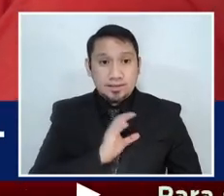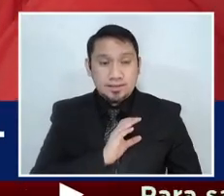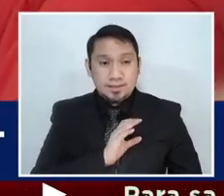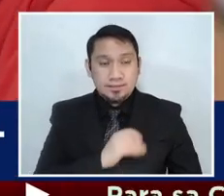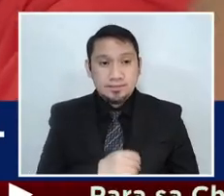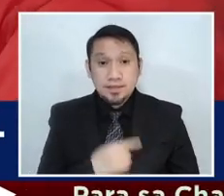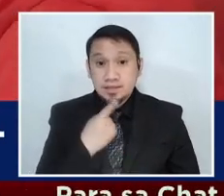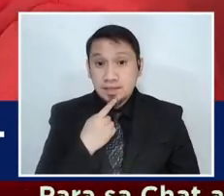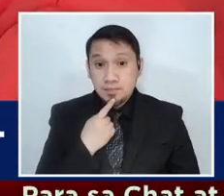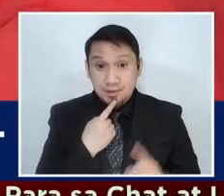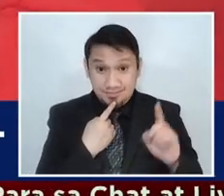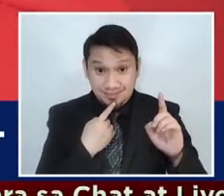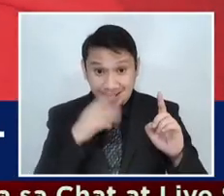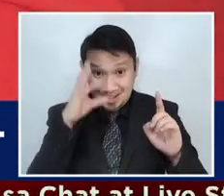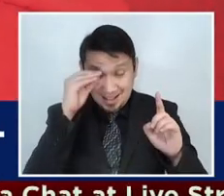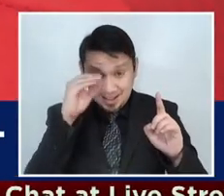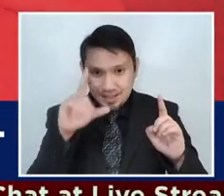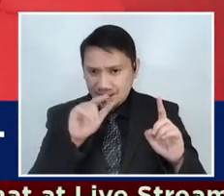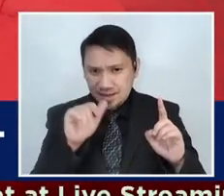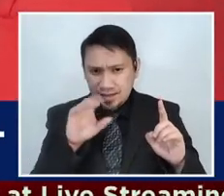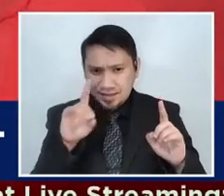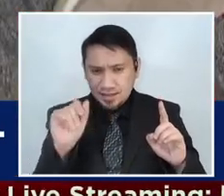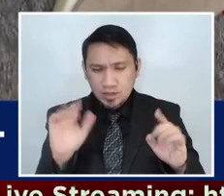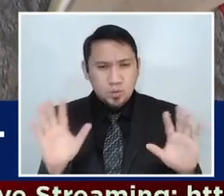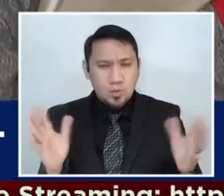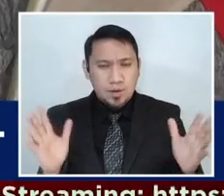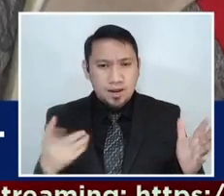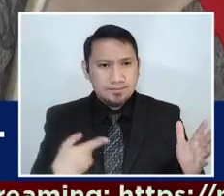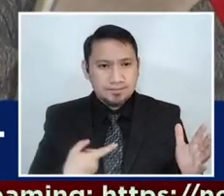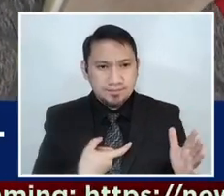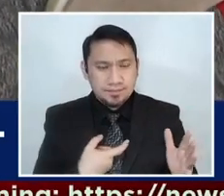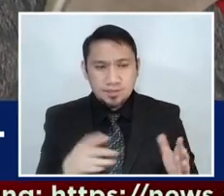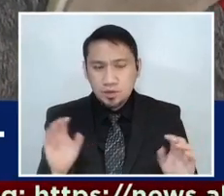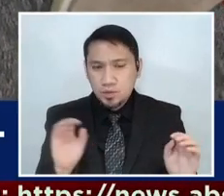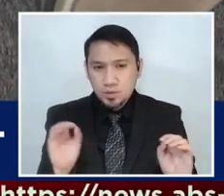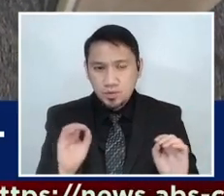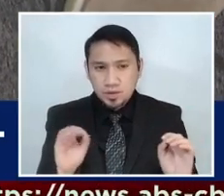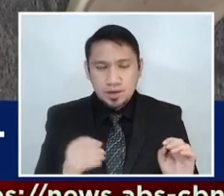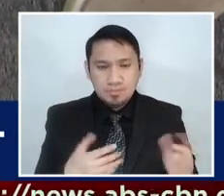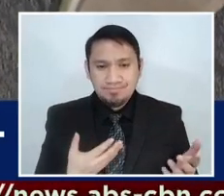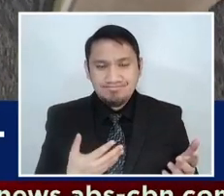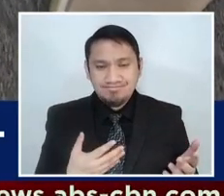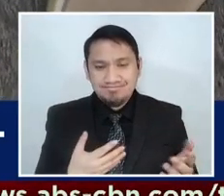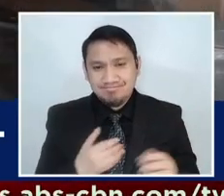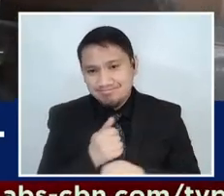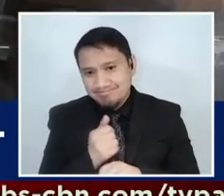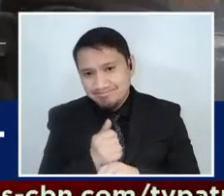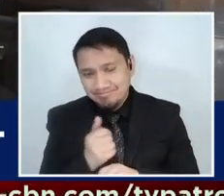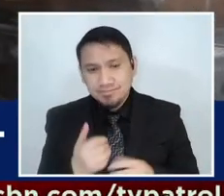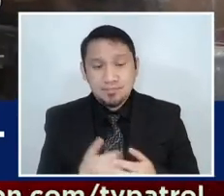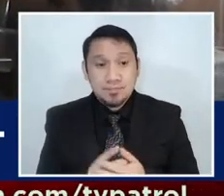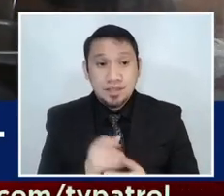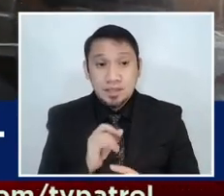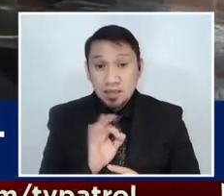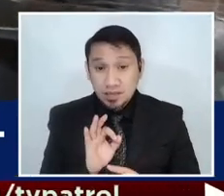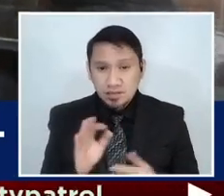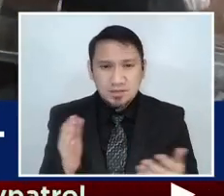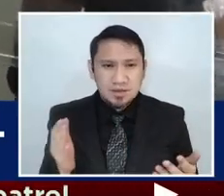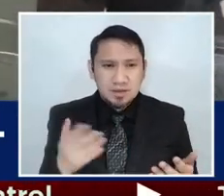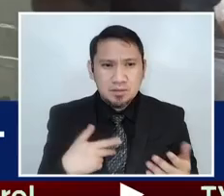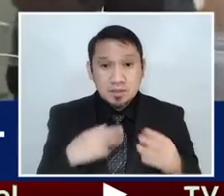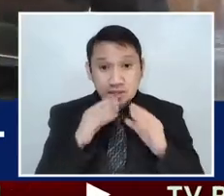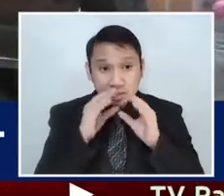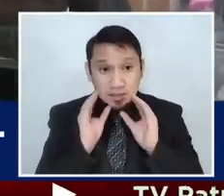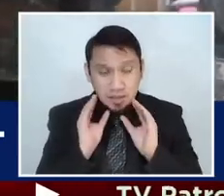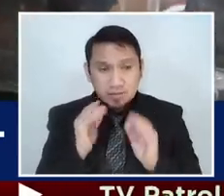kay Lozada, wala siyang sama ng loob kanino man at wala rin siyang pinagsisisihan. Kung meron man umano siyang ikinalulungkot,